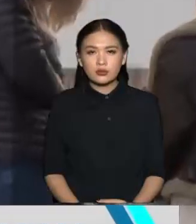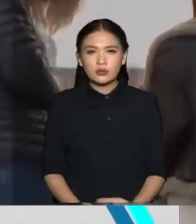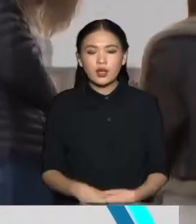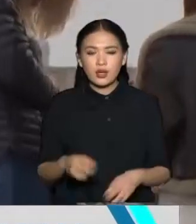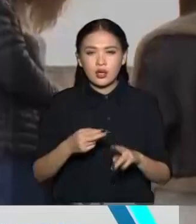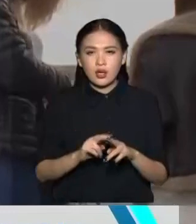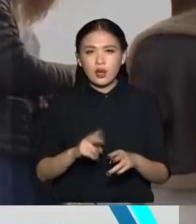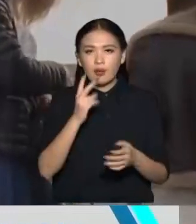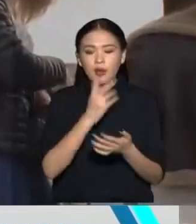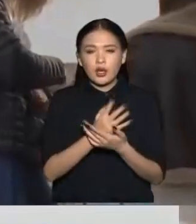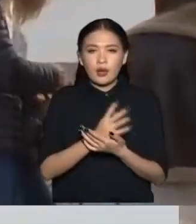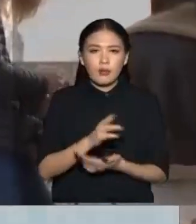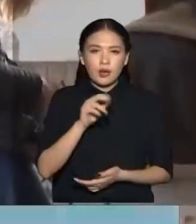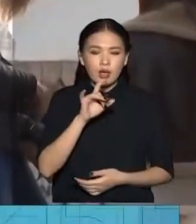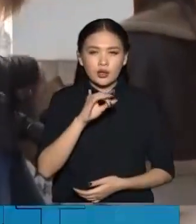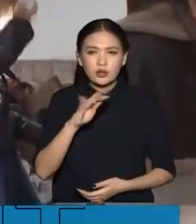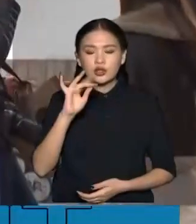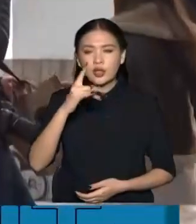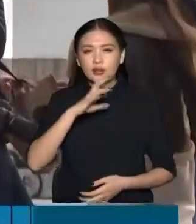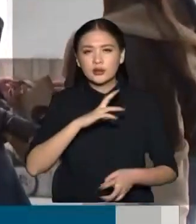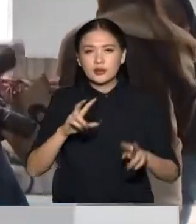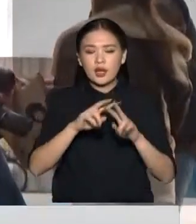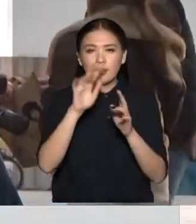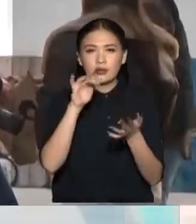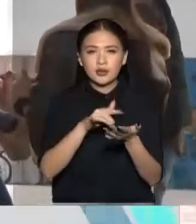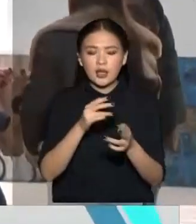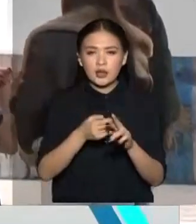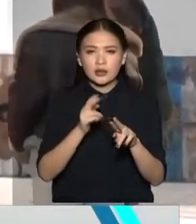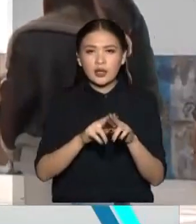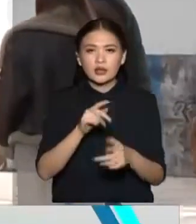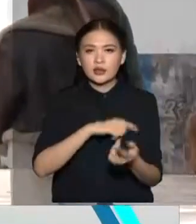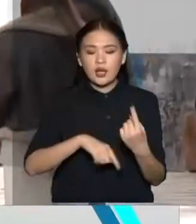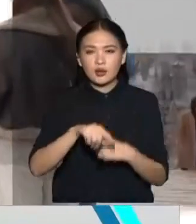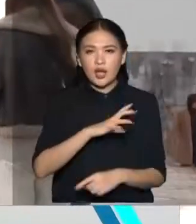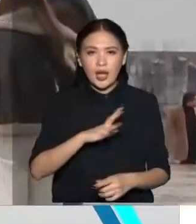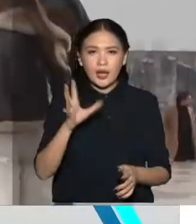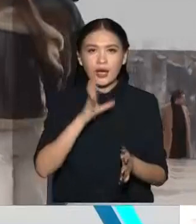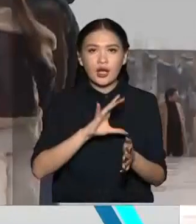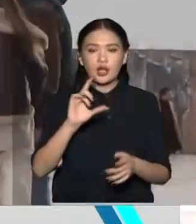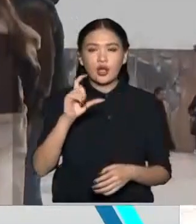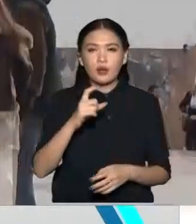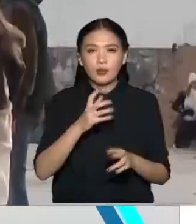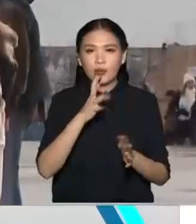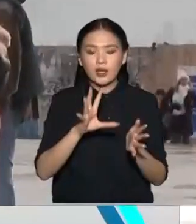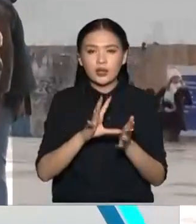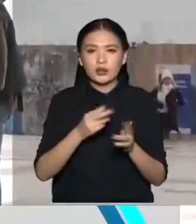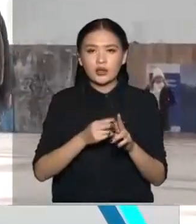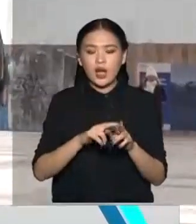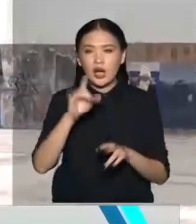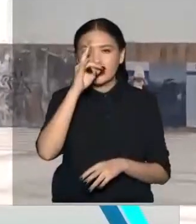Көне шахар Париж бен Астананың арасындағы алыстықты өзара сауда экономикалық байланыс жақындатады. Бүгінгі таңда